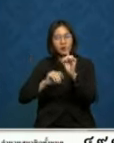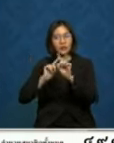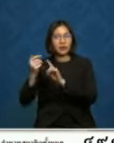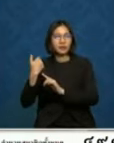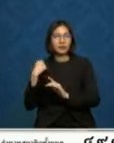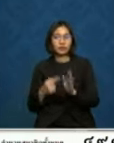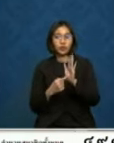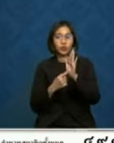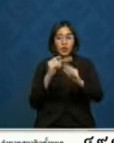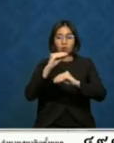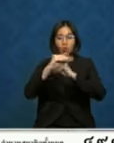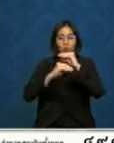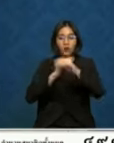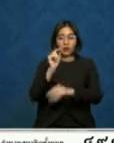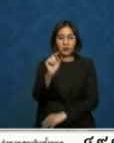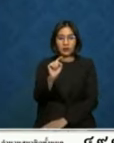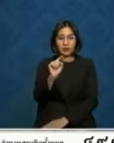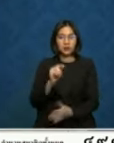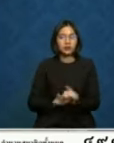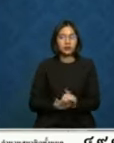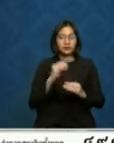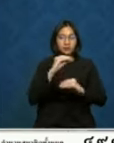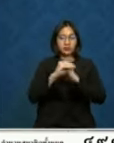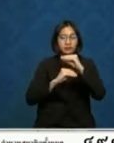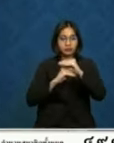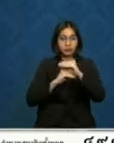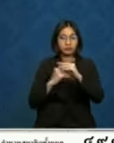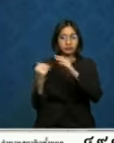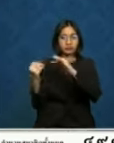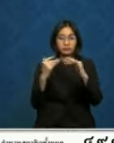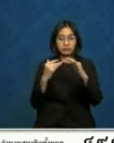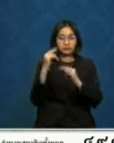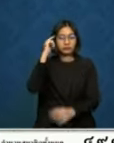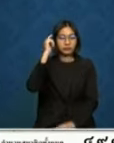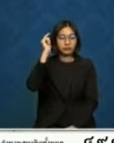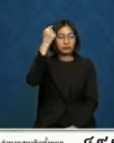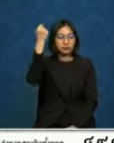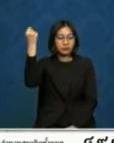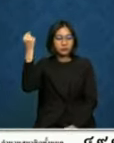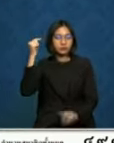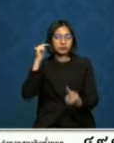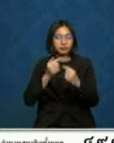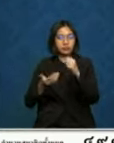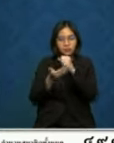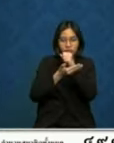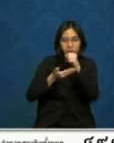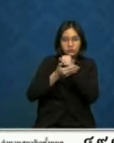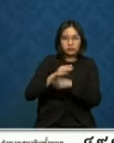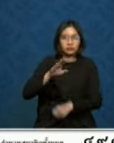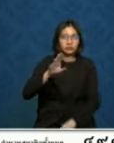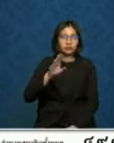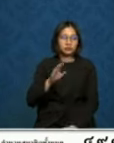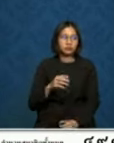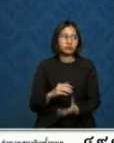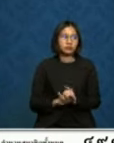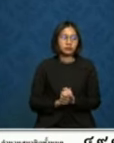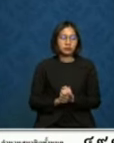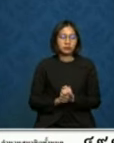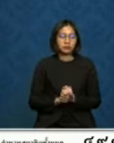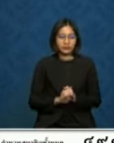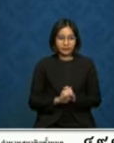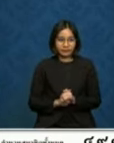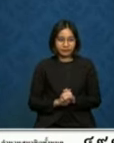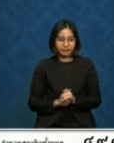ขอยกตัวอย่างโครงการนะครับท่านประธานโครงการสื่อสารสร้างสรรค์รู้เท่าทันยาเสพติด Be Smart Say No to Drug น